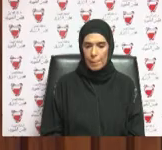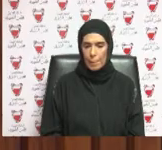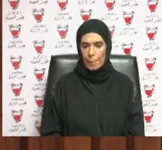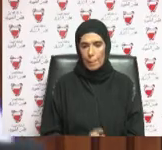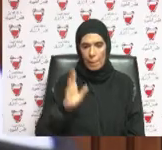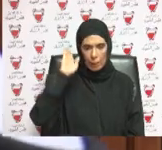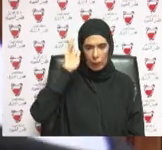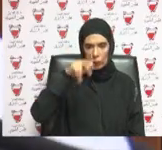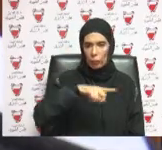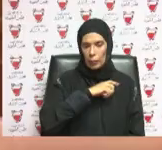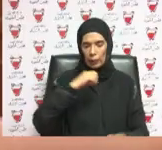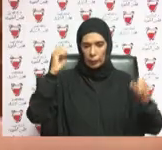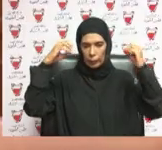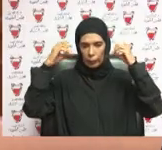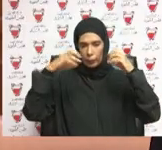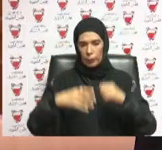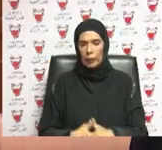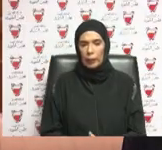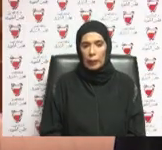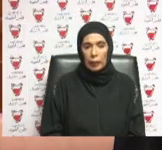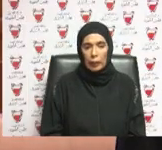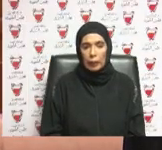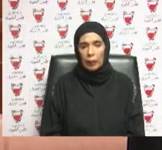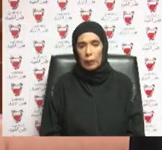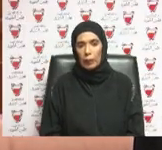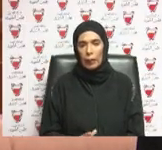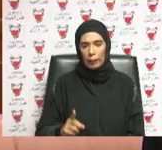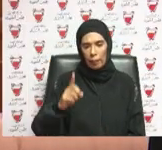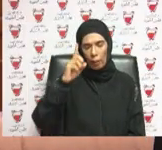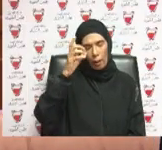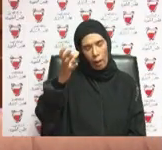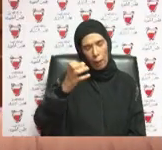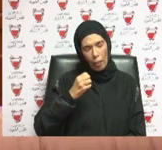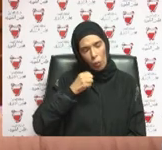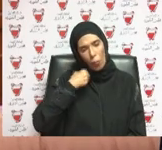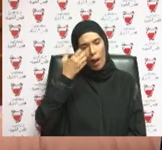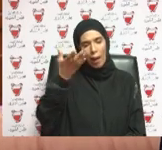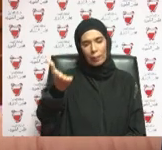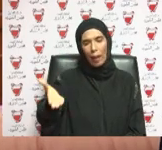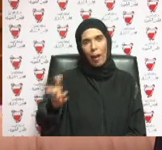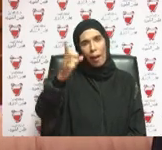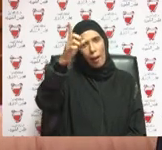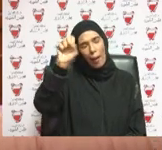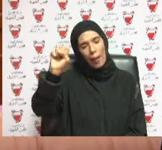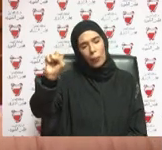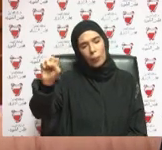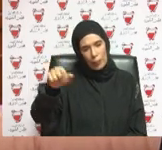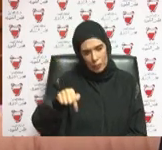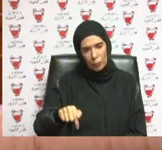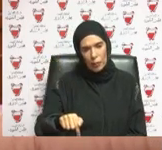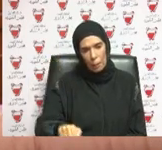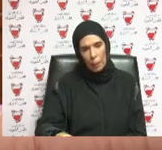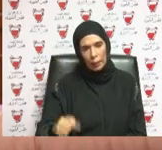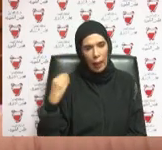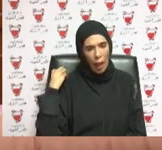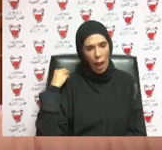السلام عليكم ورحمة الله وبركاته. إن لله ما أخذ وله ما أعطى، وكل شيء عنده بأجل